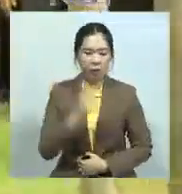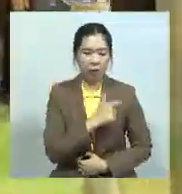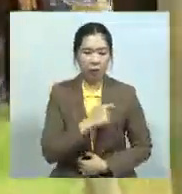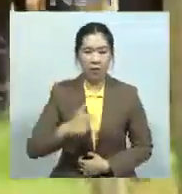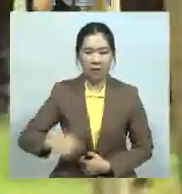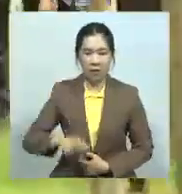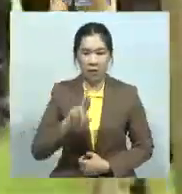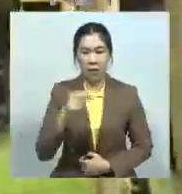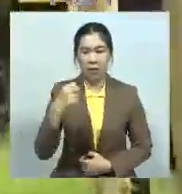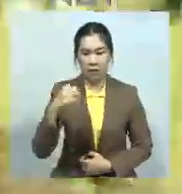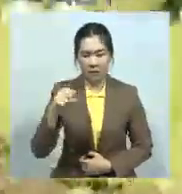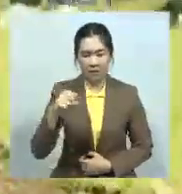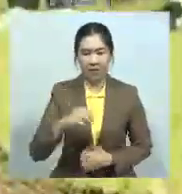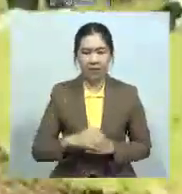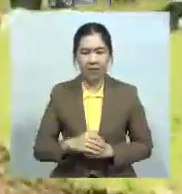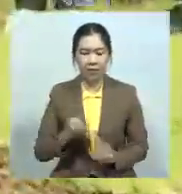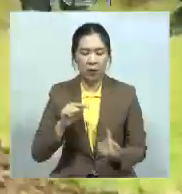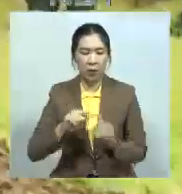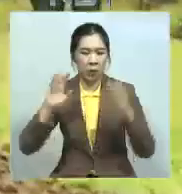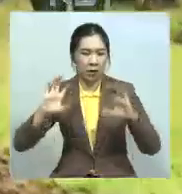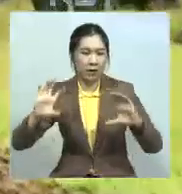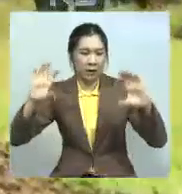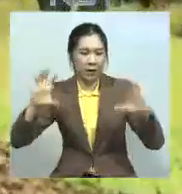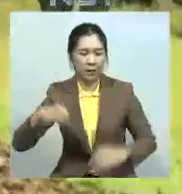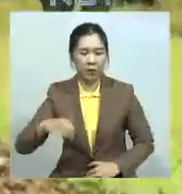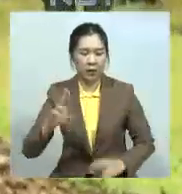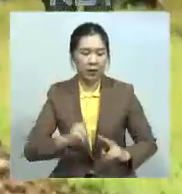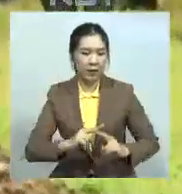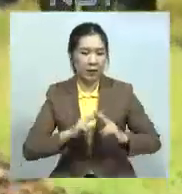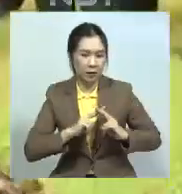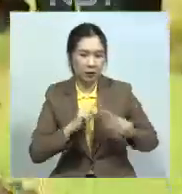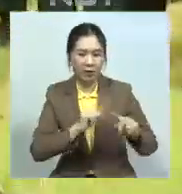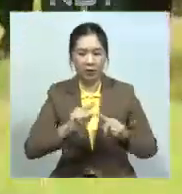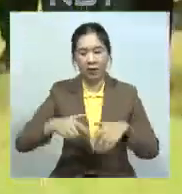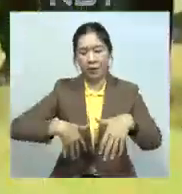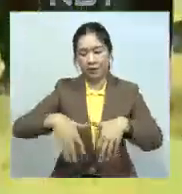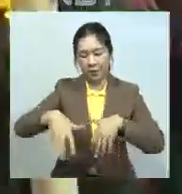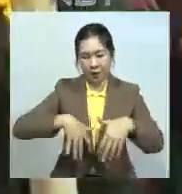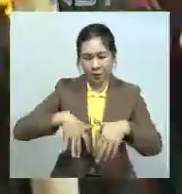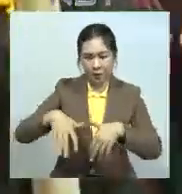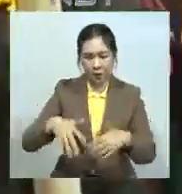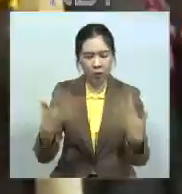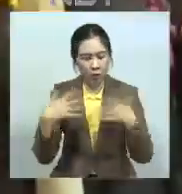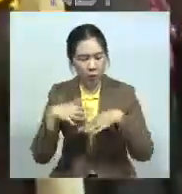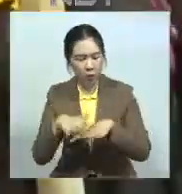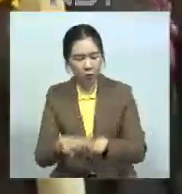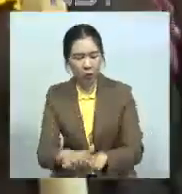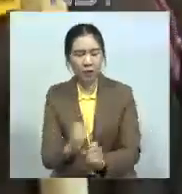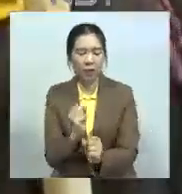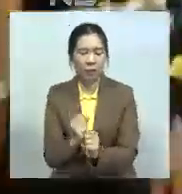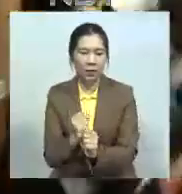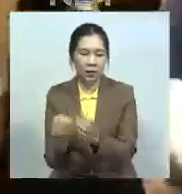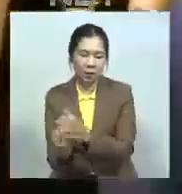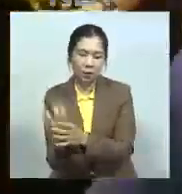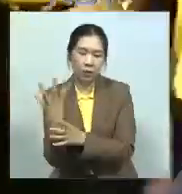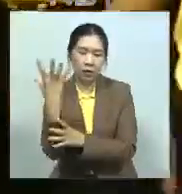ดยมีผู้บริหารกรุงเทพมหานครหน่วยงานภาครัฐภาคเอกชนและภาคีเครือข่ายประชาชนจิตอาสาร่วมการปลูกต้นไม้ตั